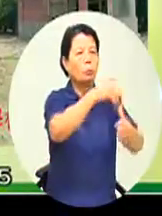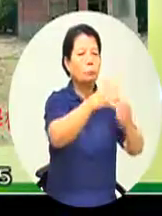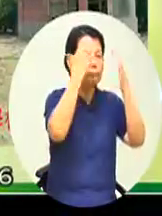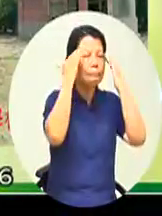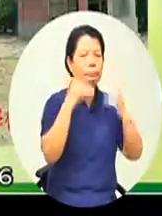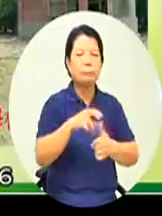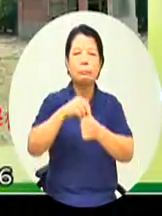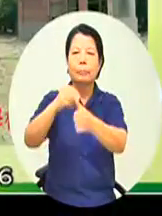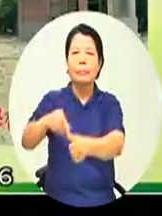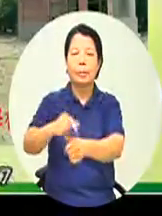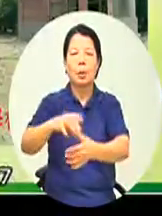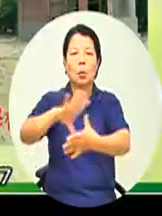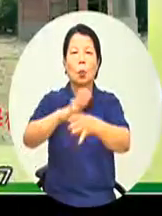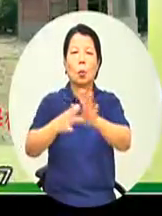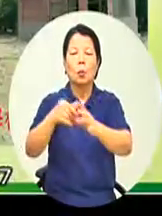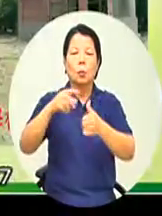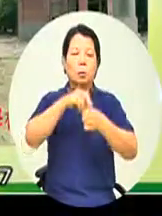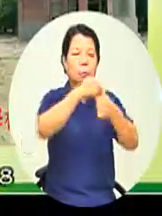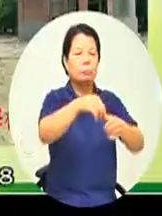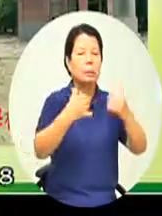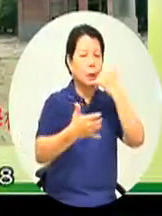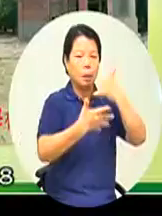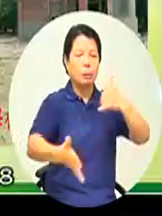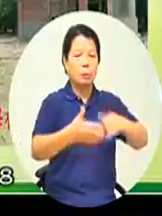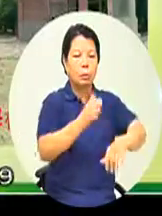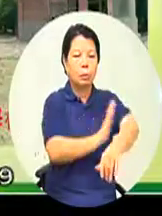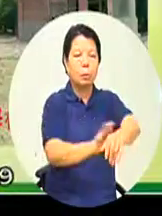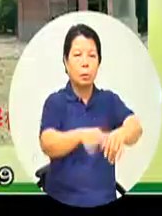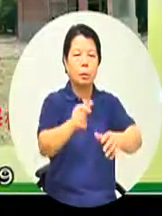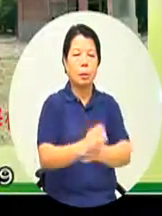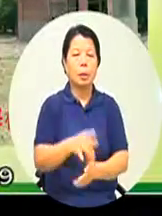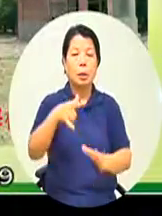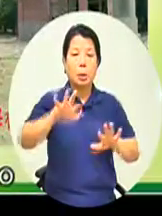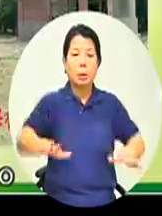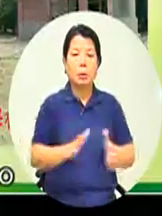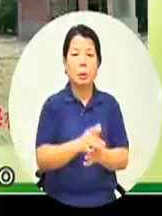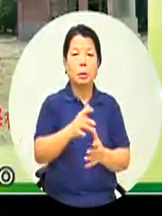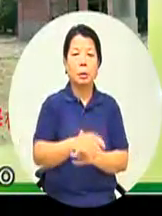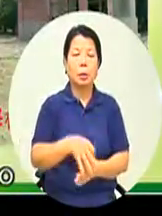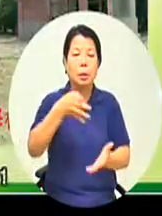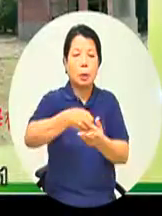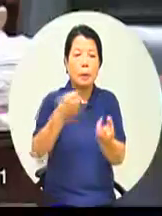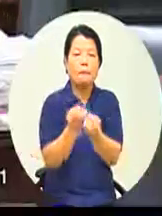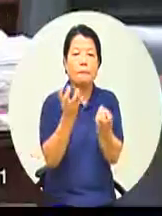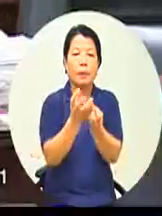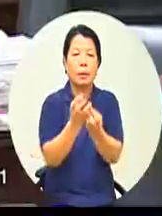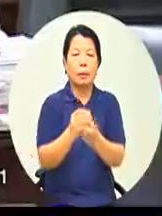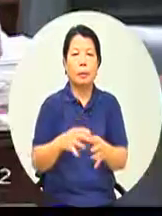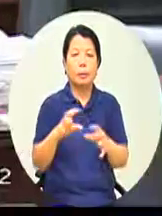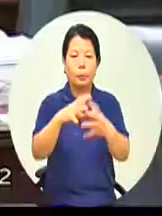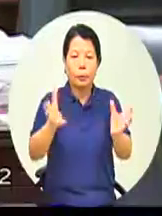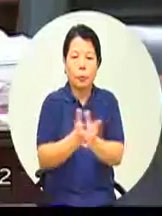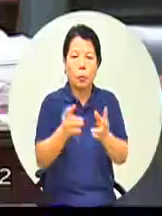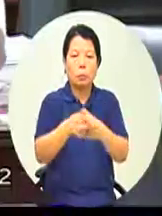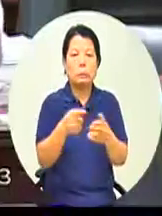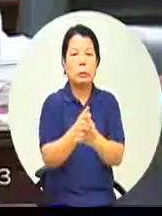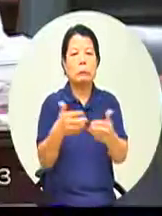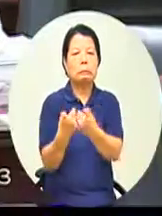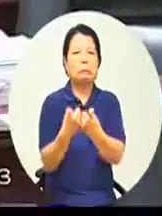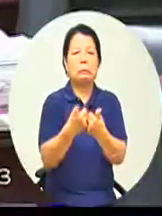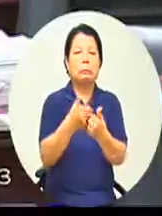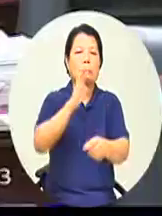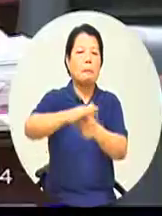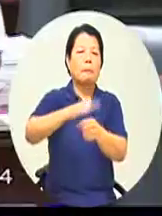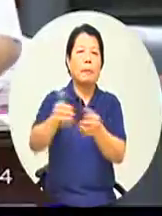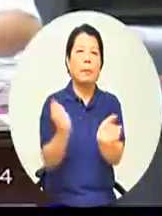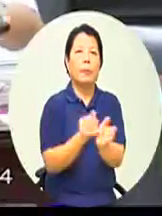国小，送去到河堤国小，因彰化国小挤袂落啊嘛。要佫等下原来国校遐旧部落遐已经无人住